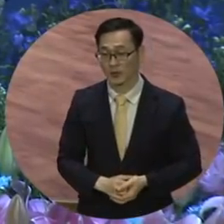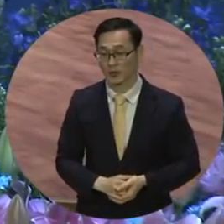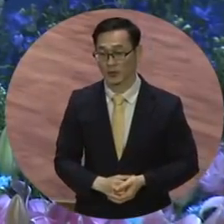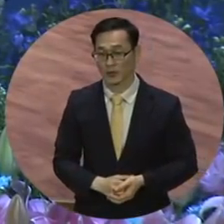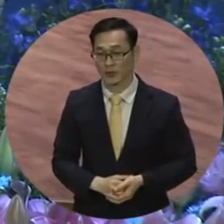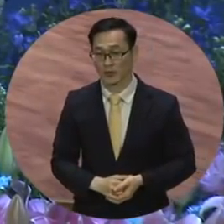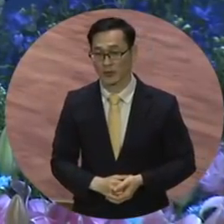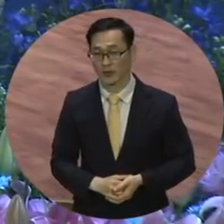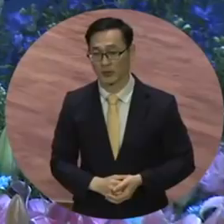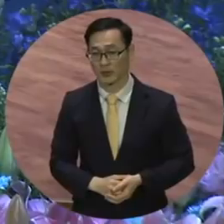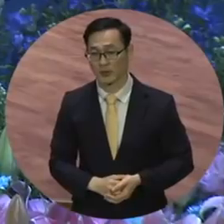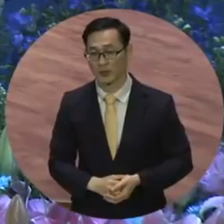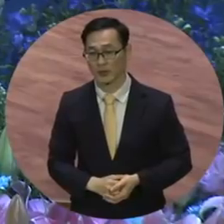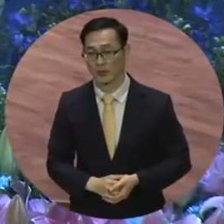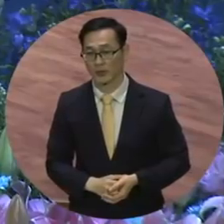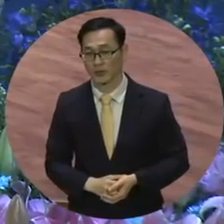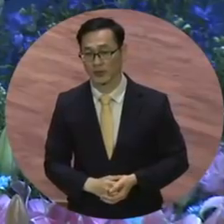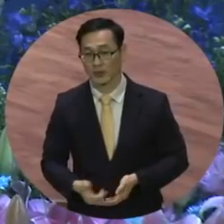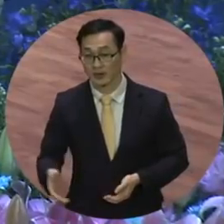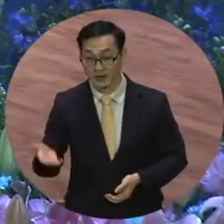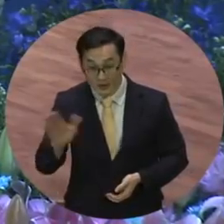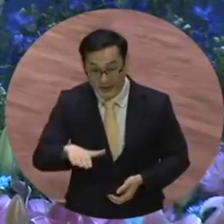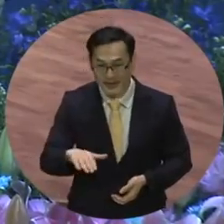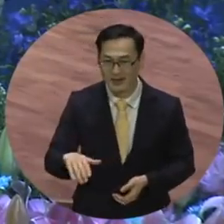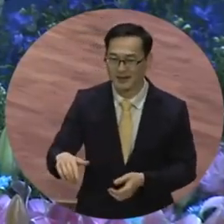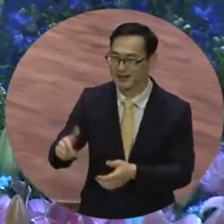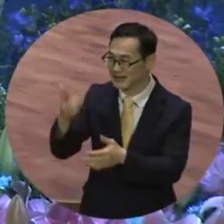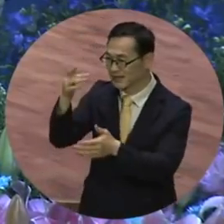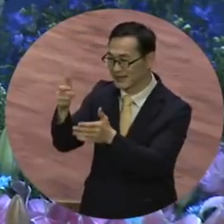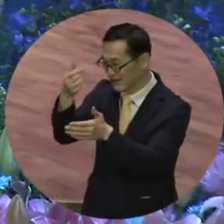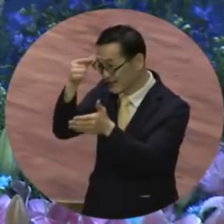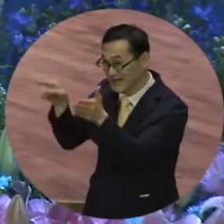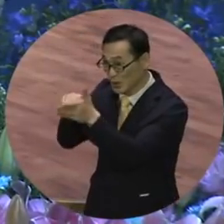모든 세상에 있는 종교는 다 행함이에요.